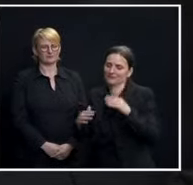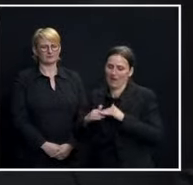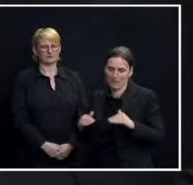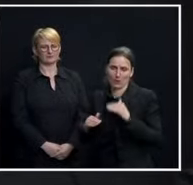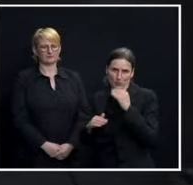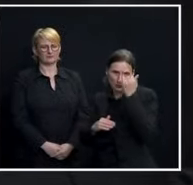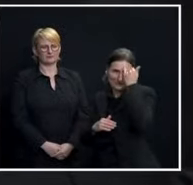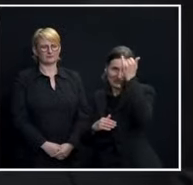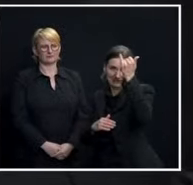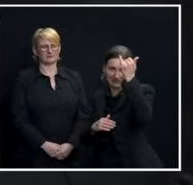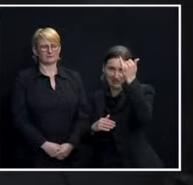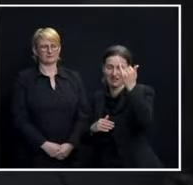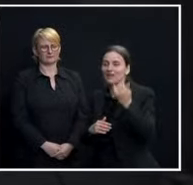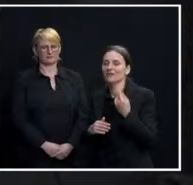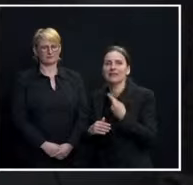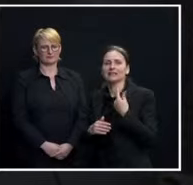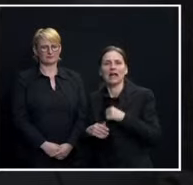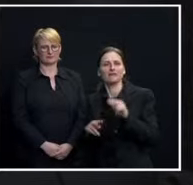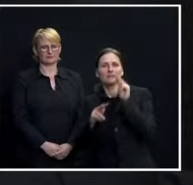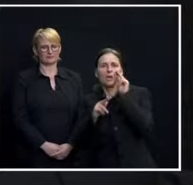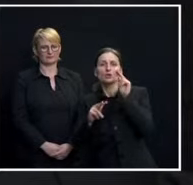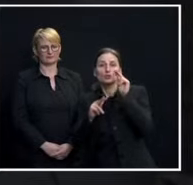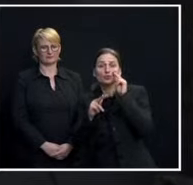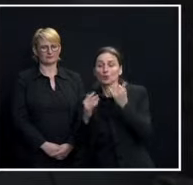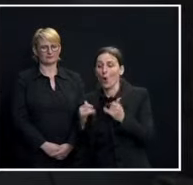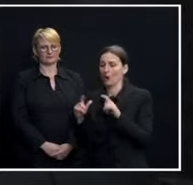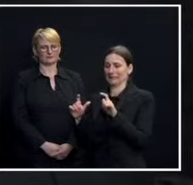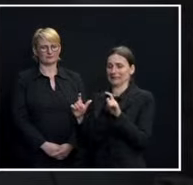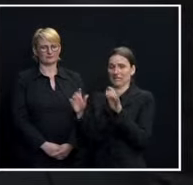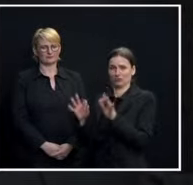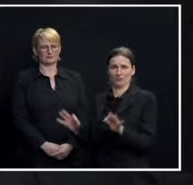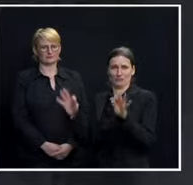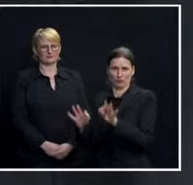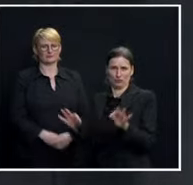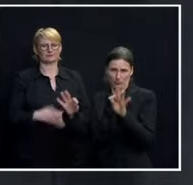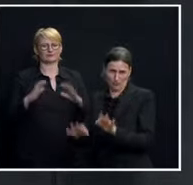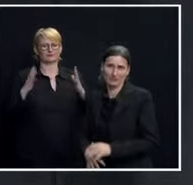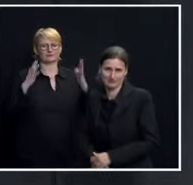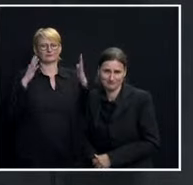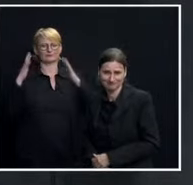auf jeden Fall, wir dürfen nicht mehr zuschauen, was sich dort in der Gesellschaft abspielt.